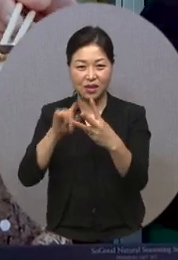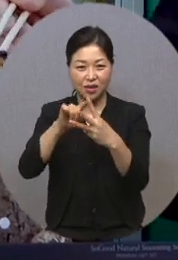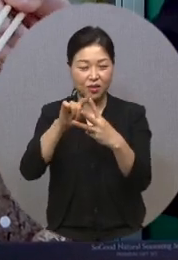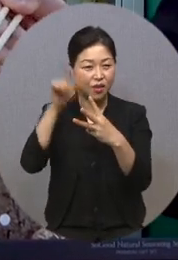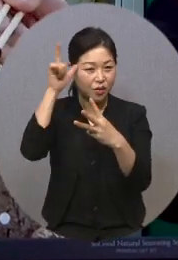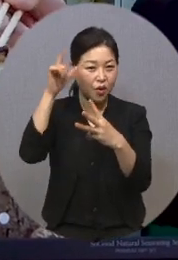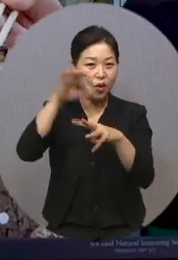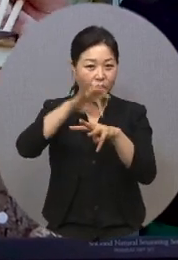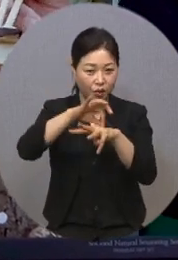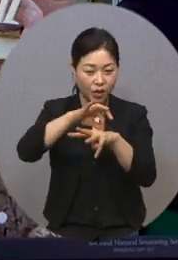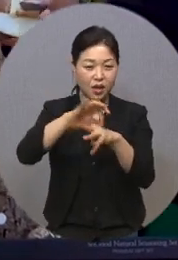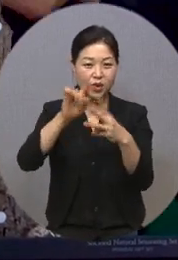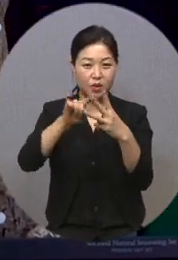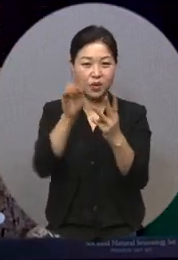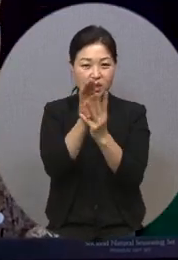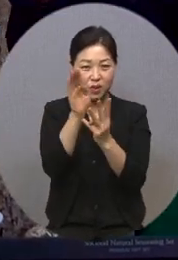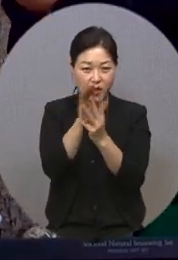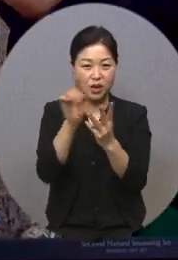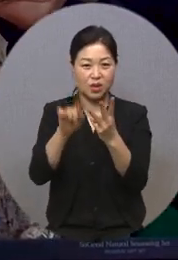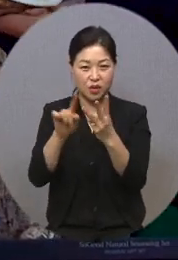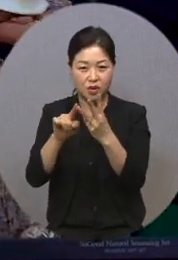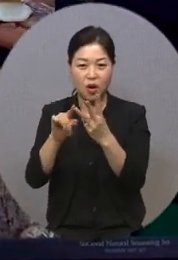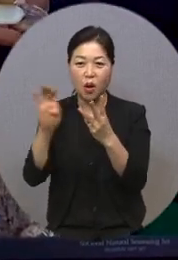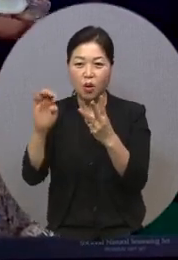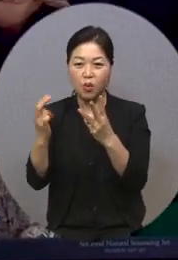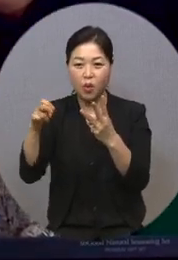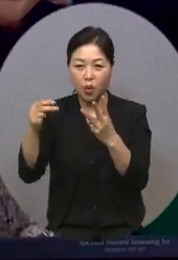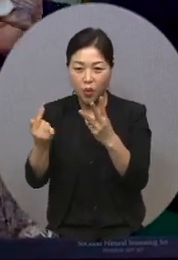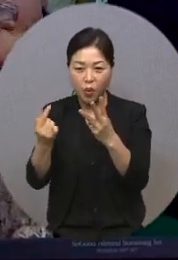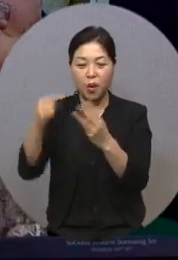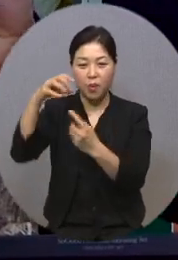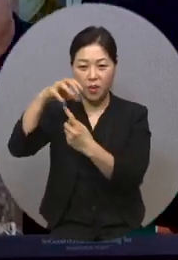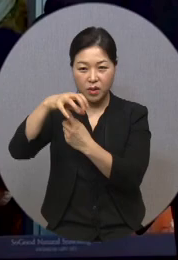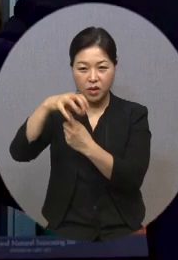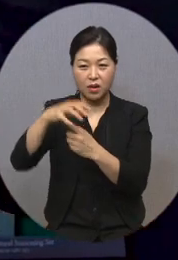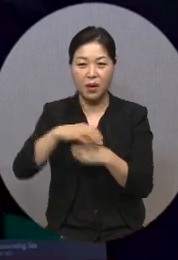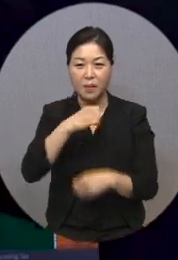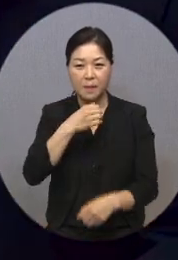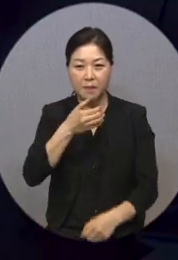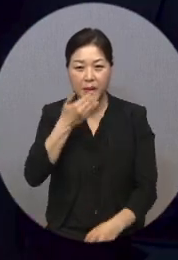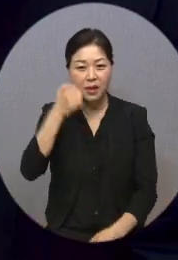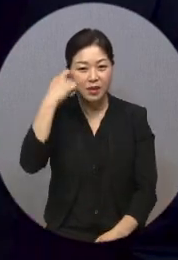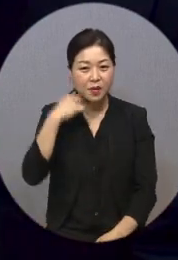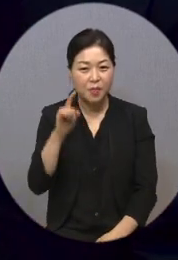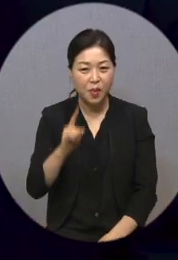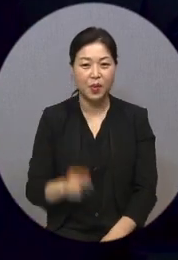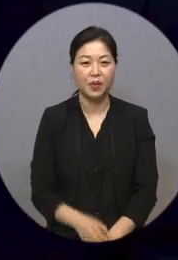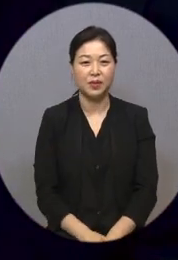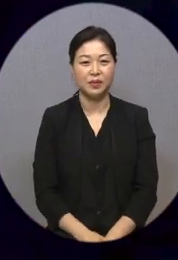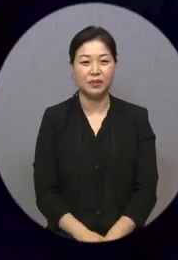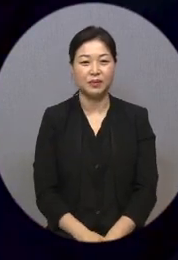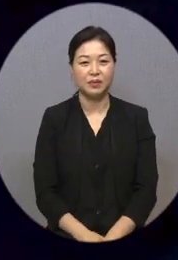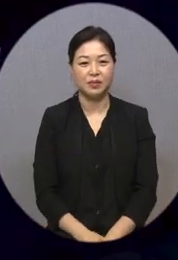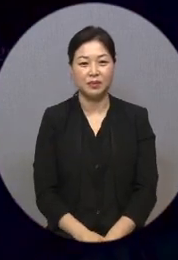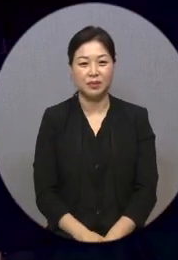아우 키조개 그 다음에 표고 어떤 맛일지. 아, 짜짜.